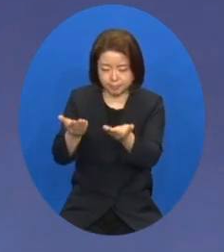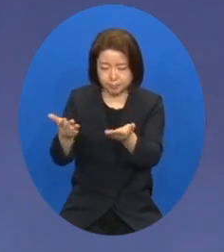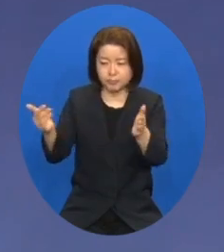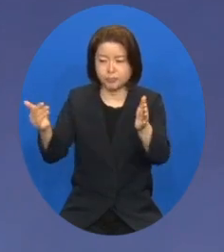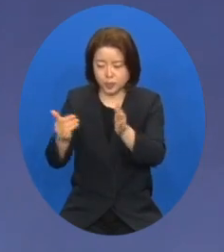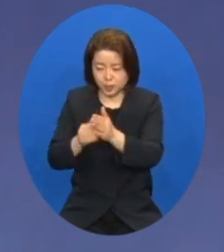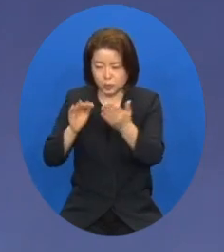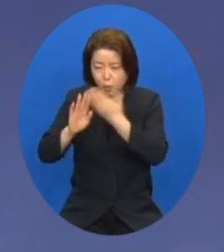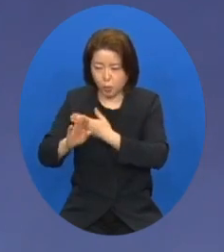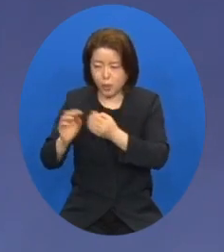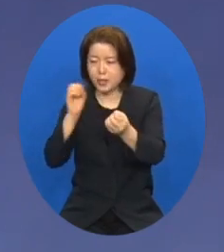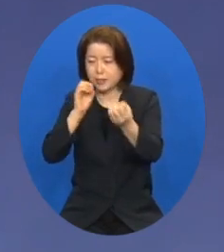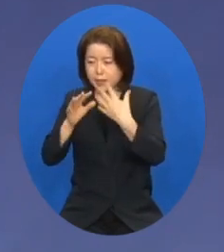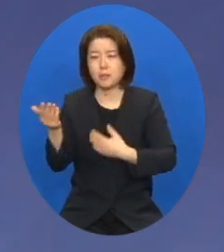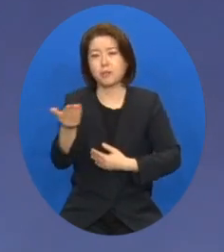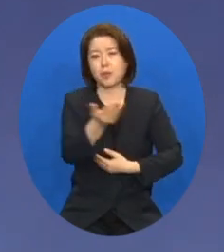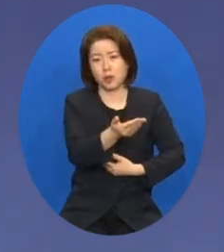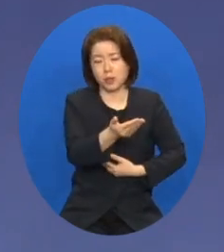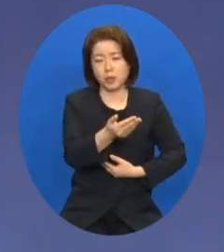깨달아 졌습니다